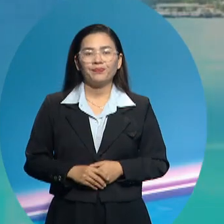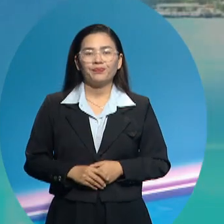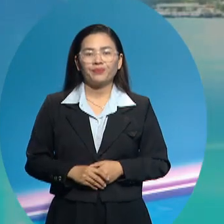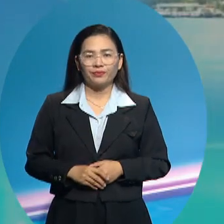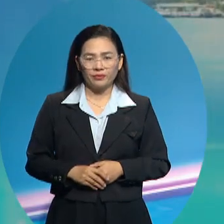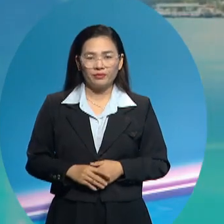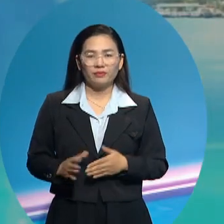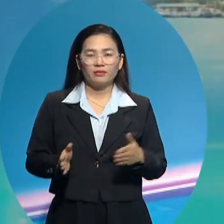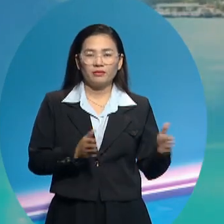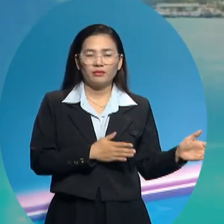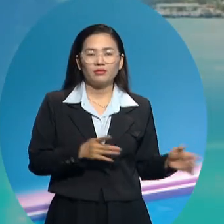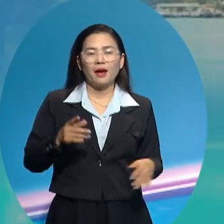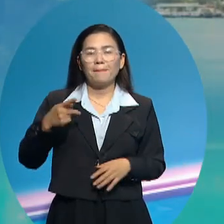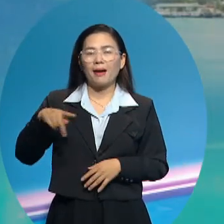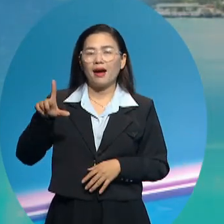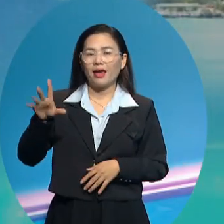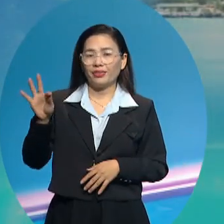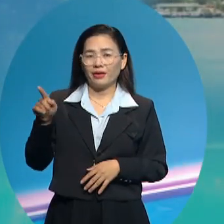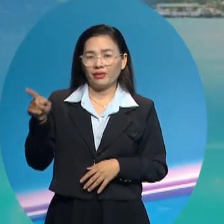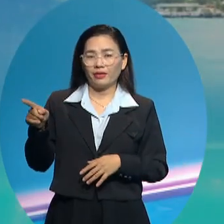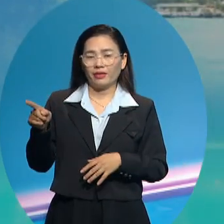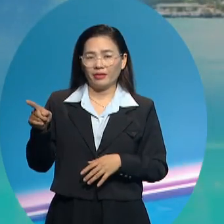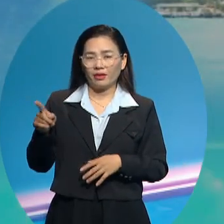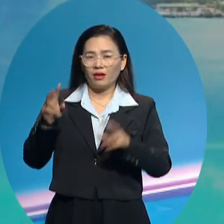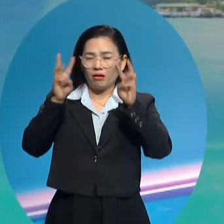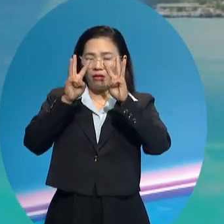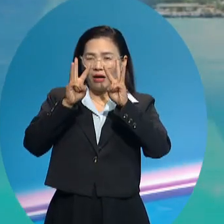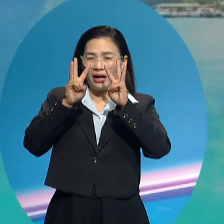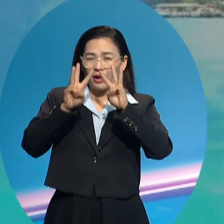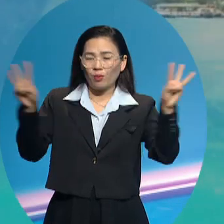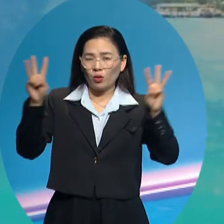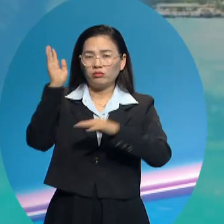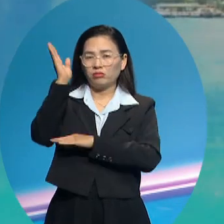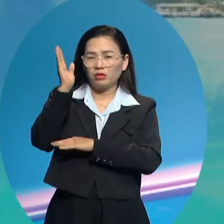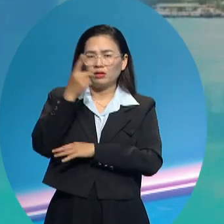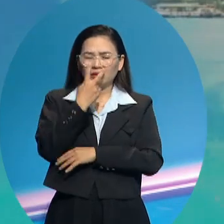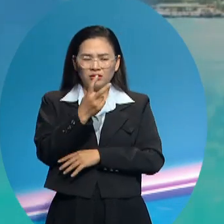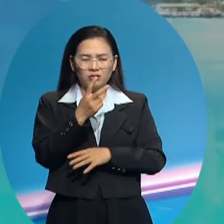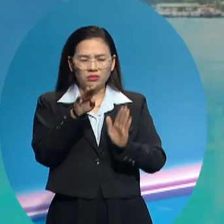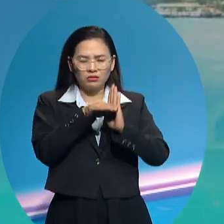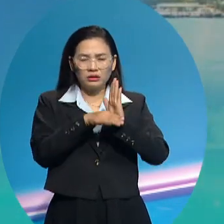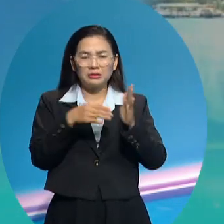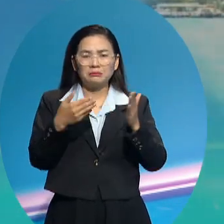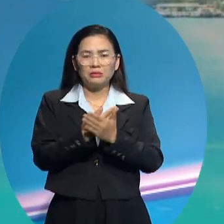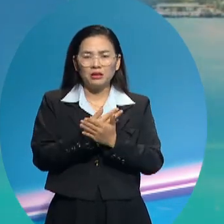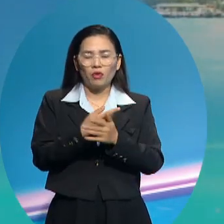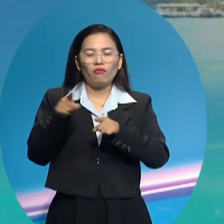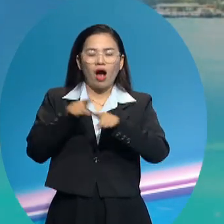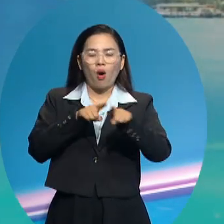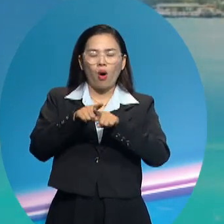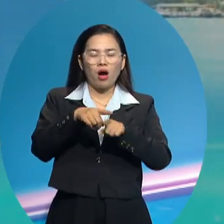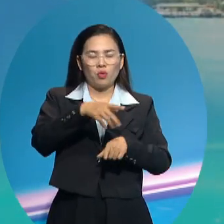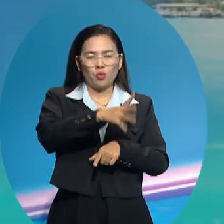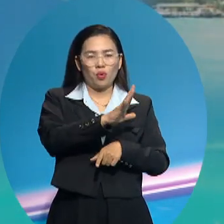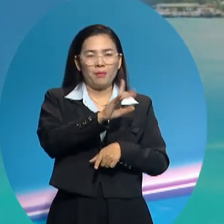người đứng đầu cơ quan về người tị nạn Palestine của Liên Hiệp Quốc vừa cảnh báo về một chiến dịch có chủ ý và phối hợp nhằm phá hoại các hoạt động của tổ